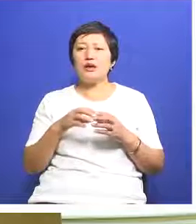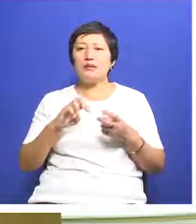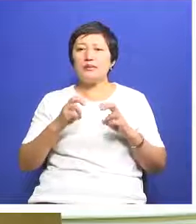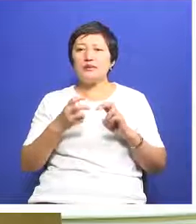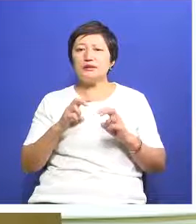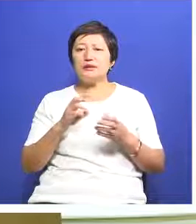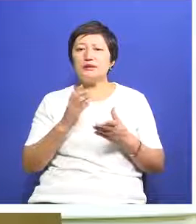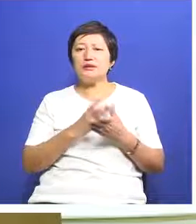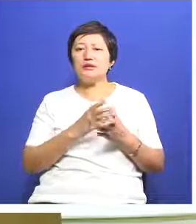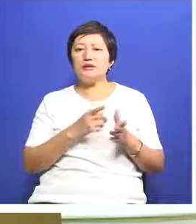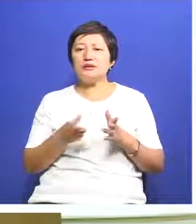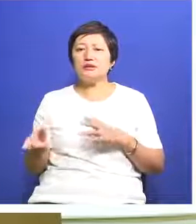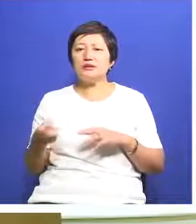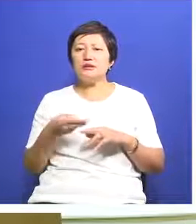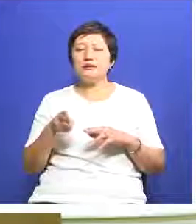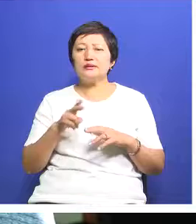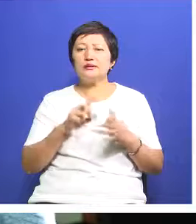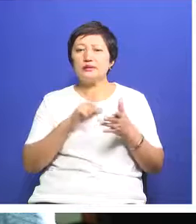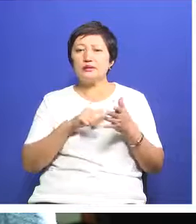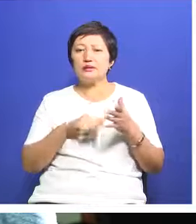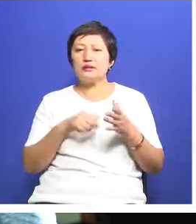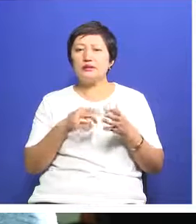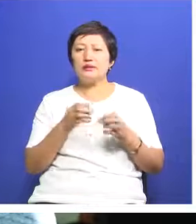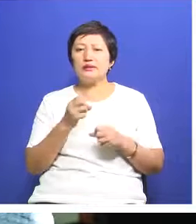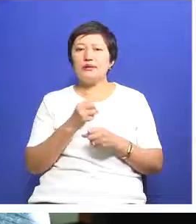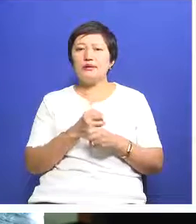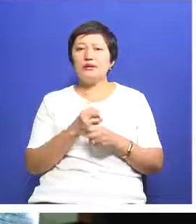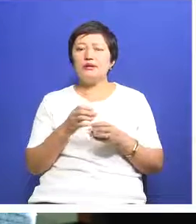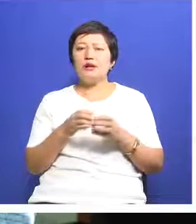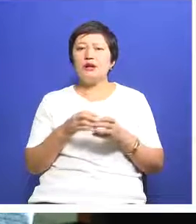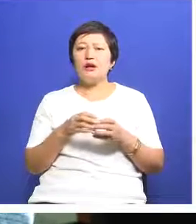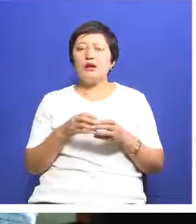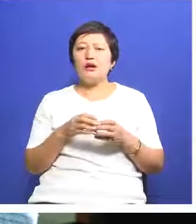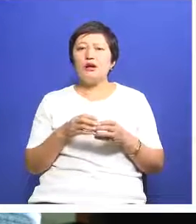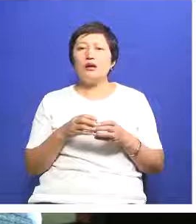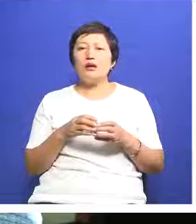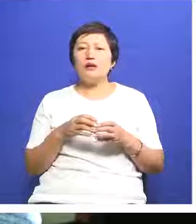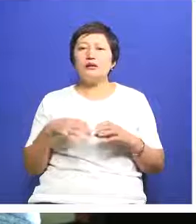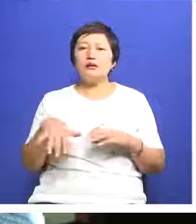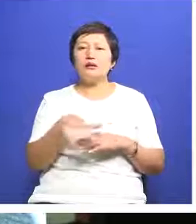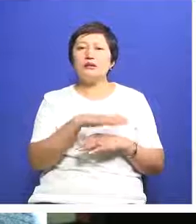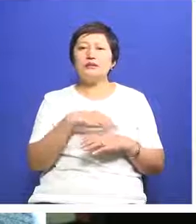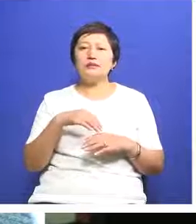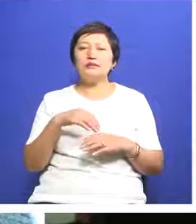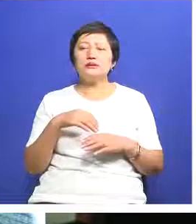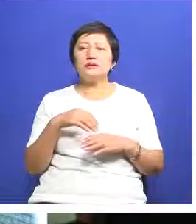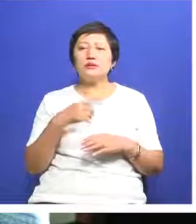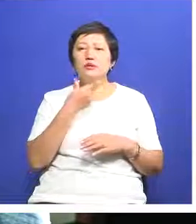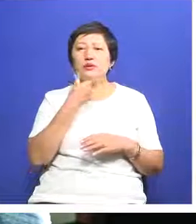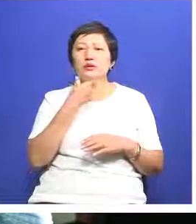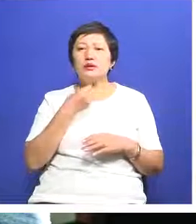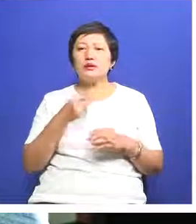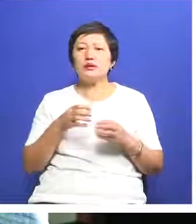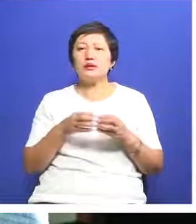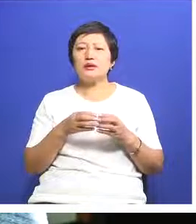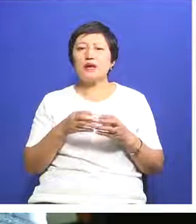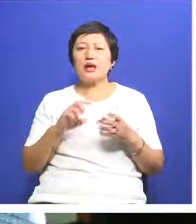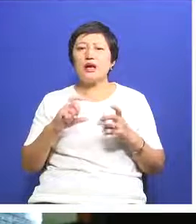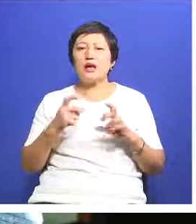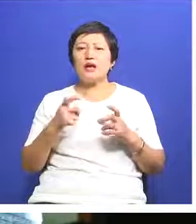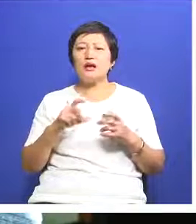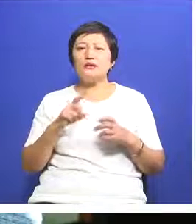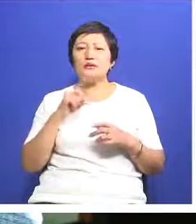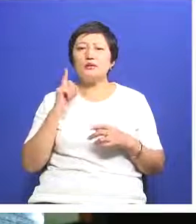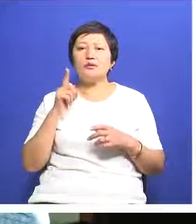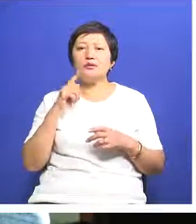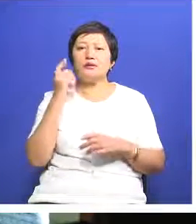мәселе шешіледі. Иә. Сенім білдірейін. Көркейтіп көгалдандыруға керекші жалпы елді мекеннің көркін келтіретін әлігіндегідей